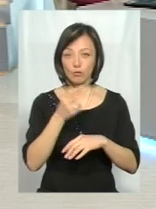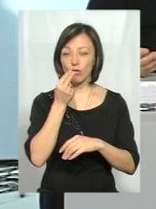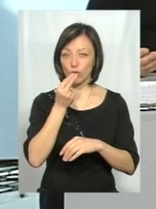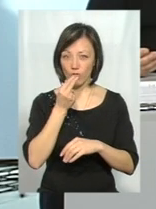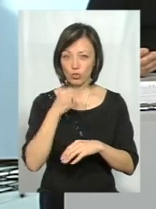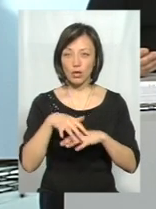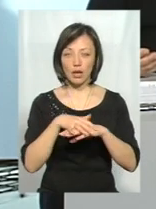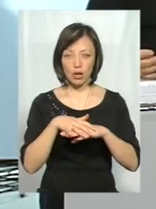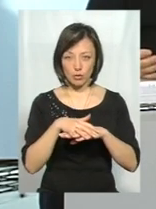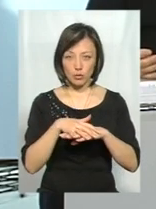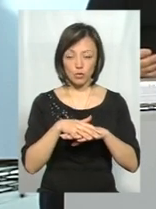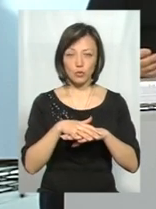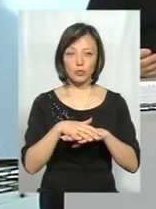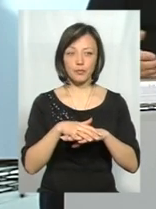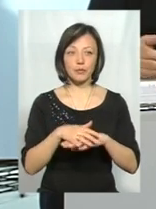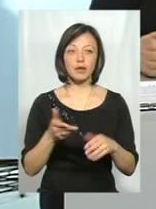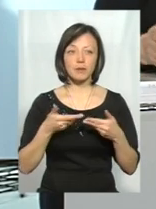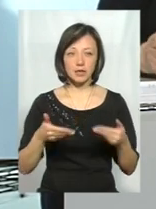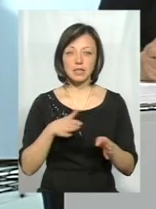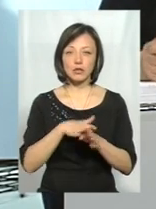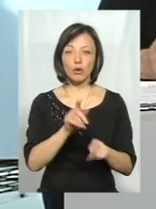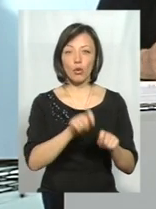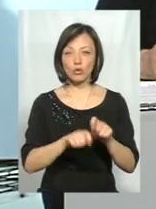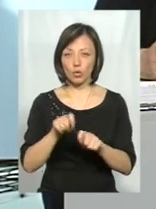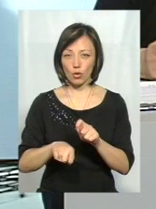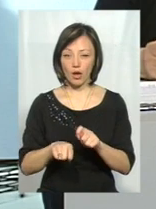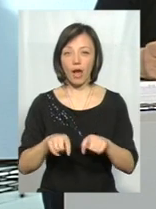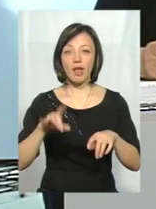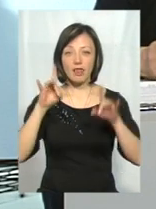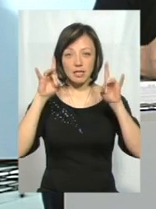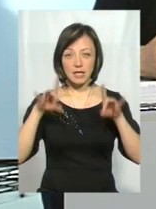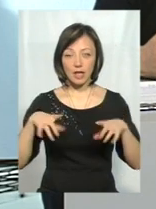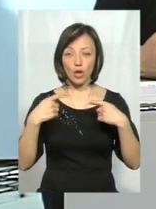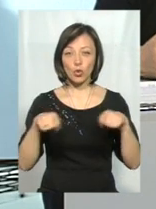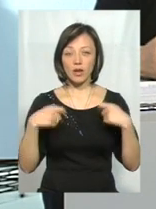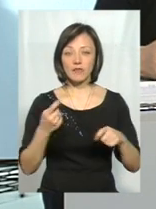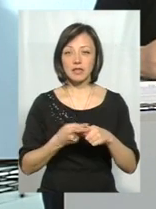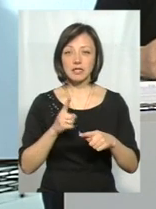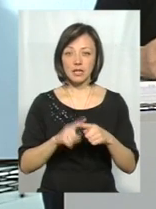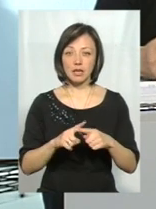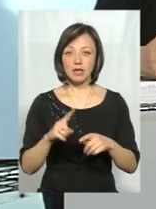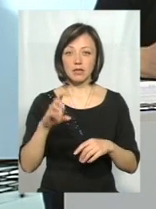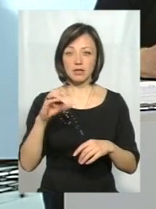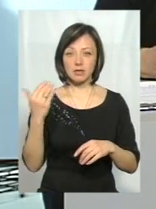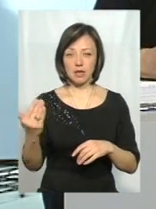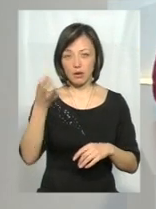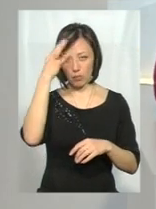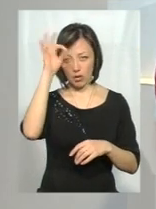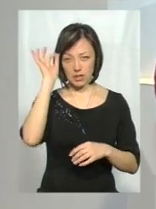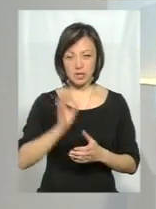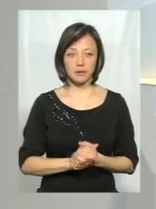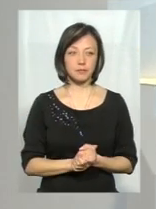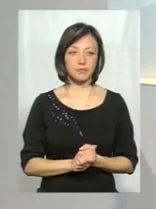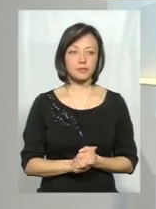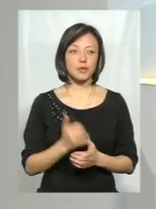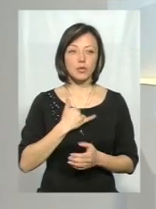агропродовольчому ринку ми здійснюємо контроль. На стихійна торгівля – це стаття поліцейська. Ну і в